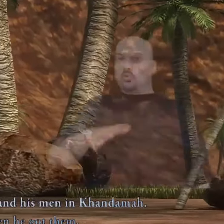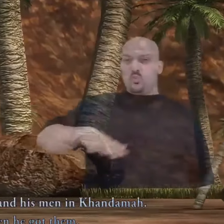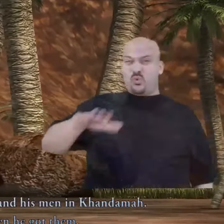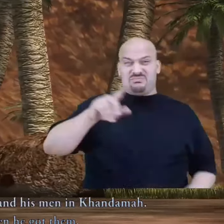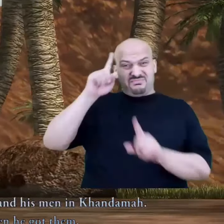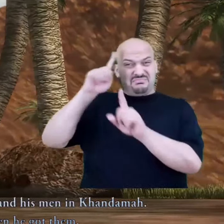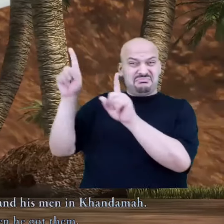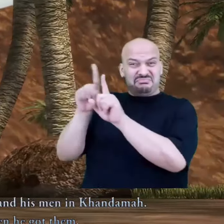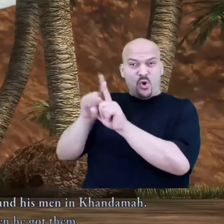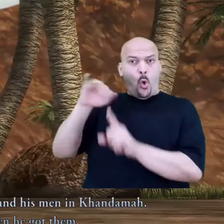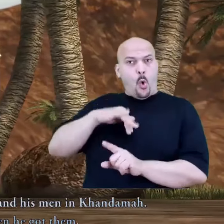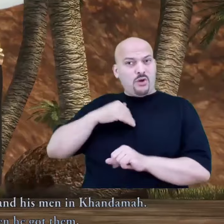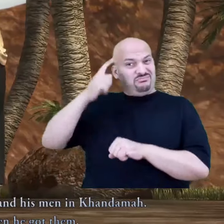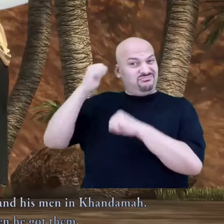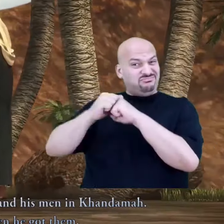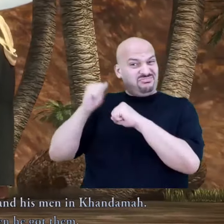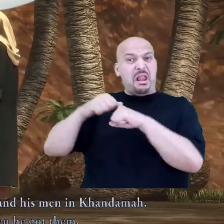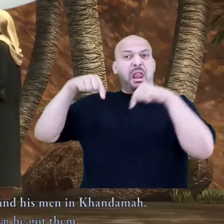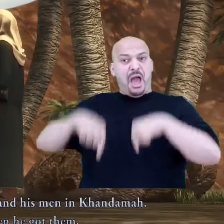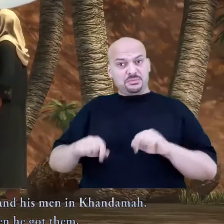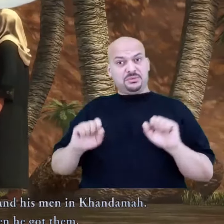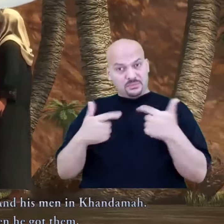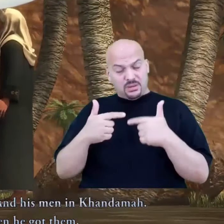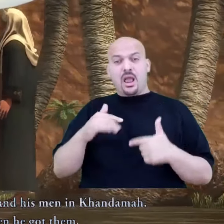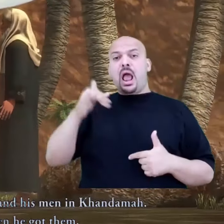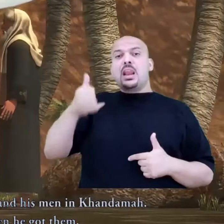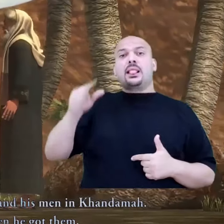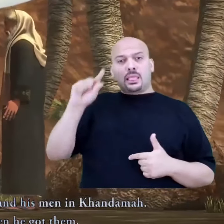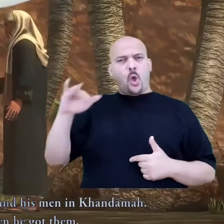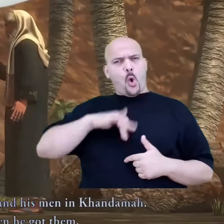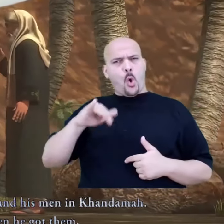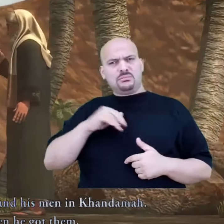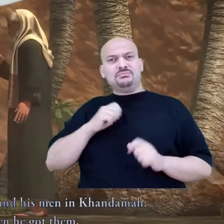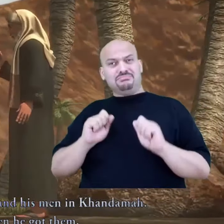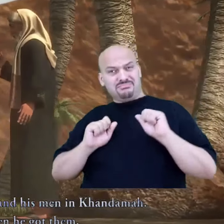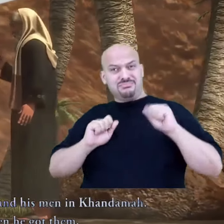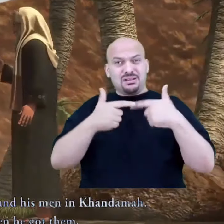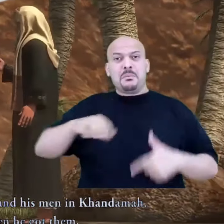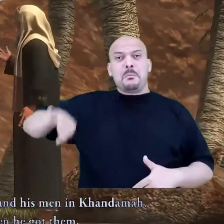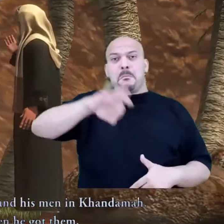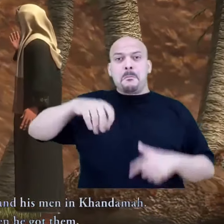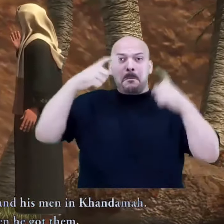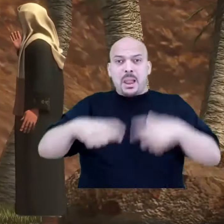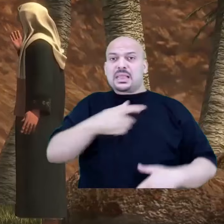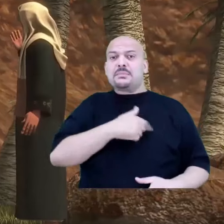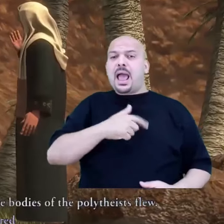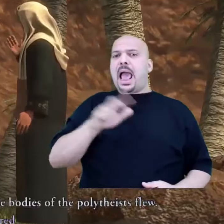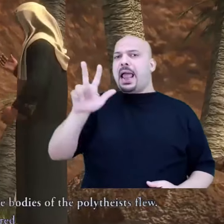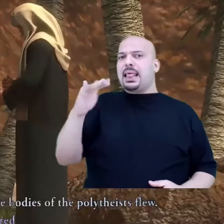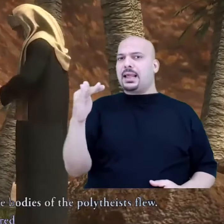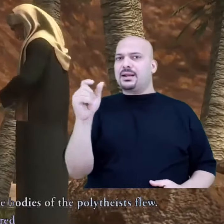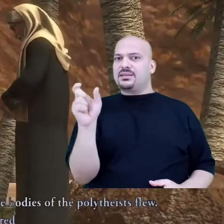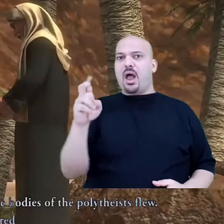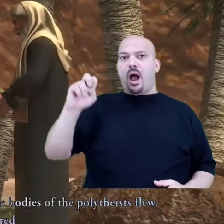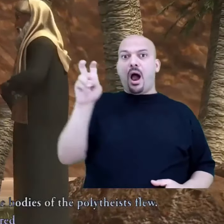صمم المشركون على القتال وهاجموا خالدا ورجاله في الخندمة، فاضطر